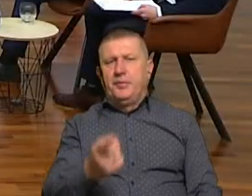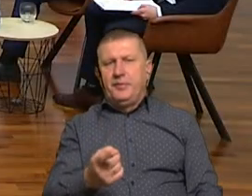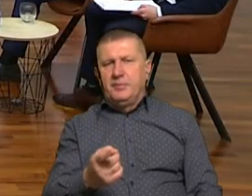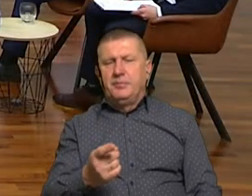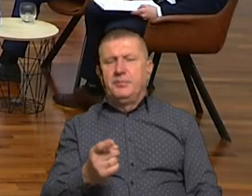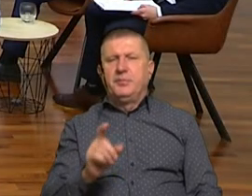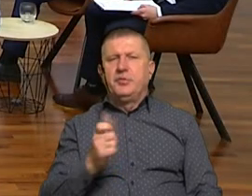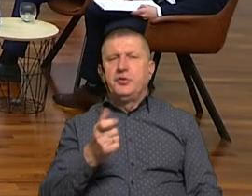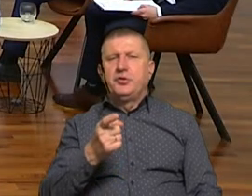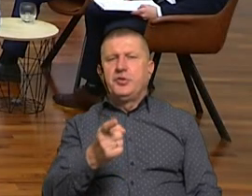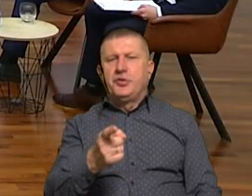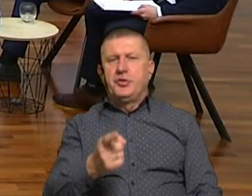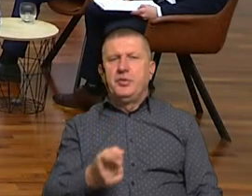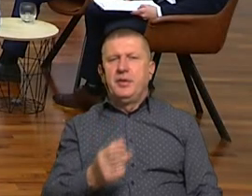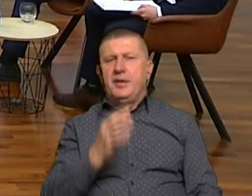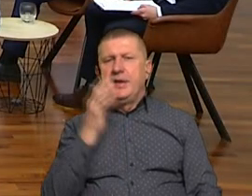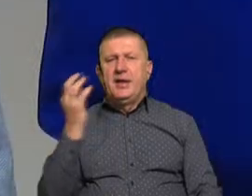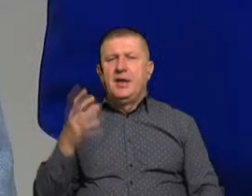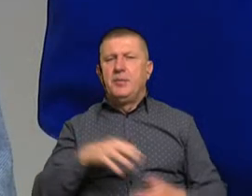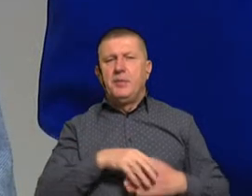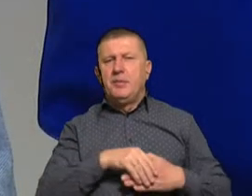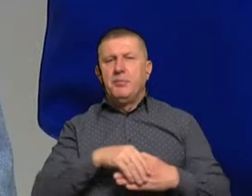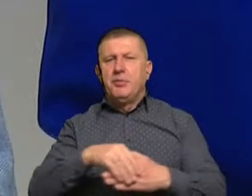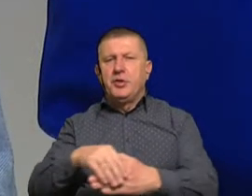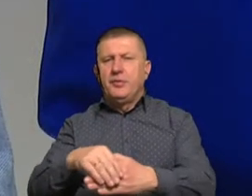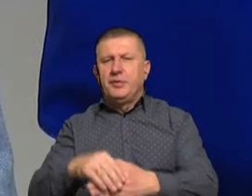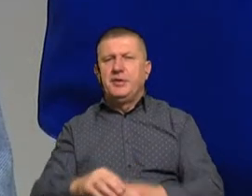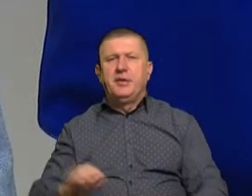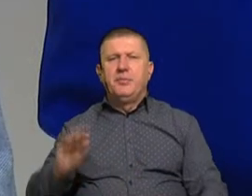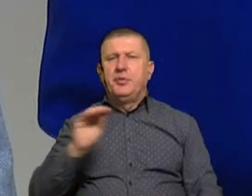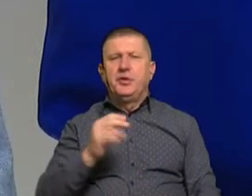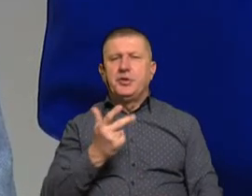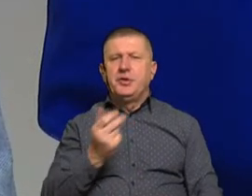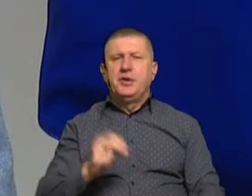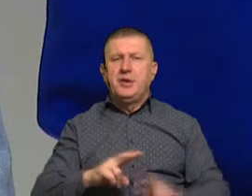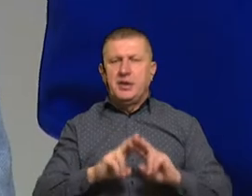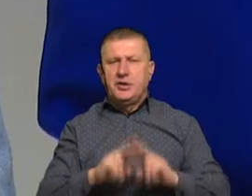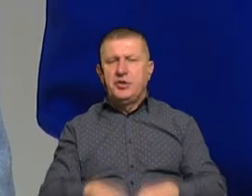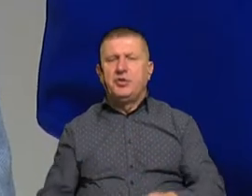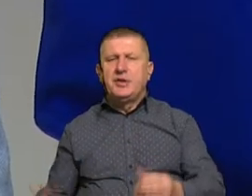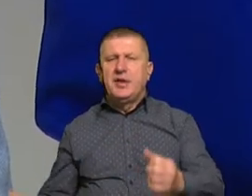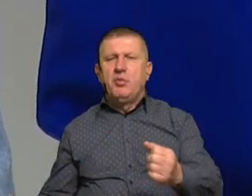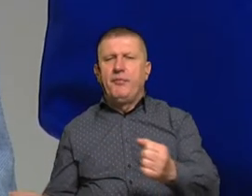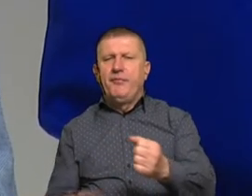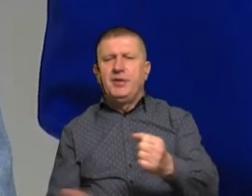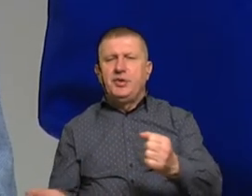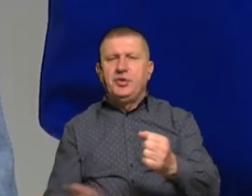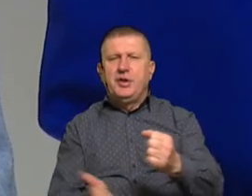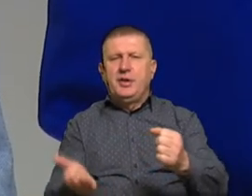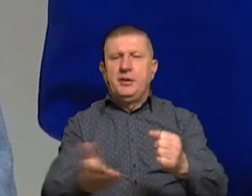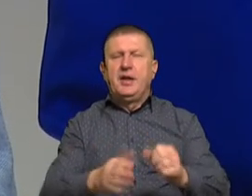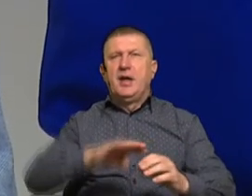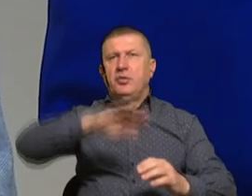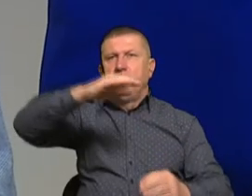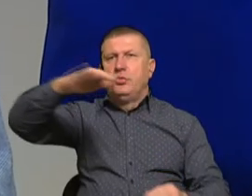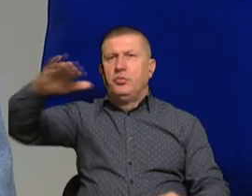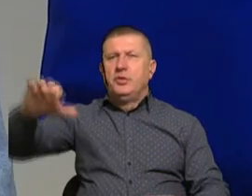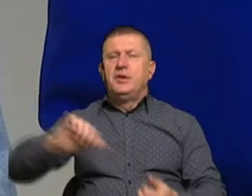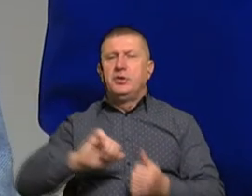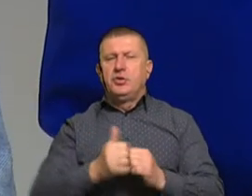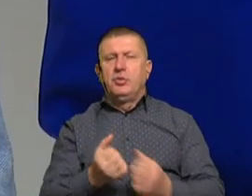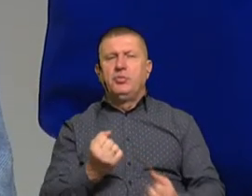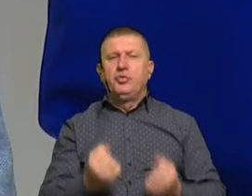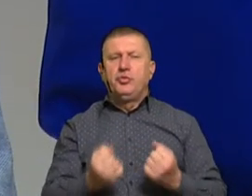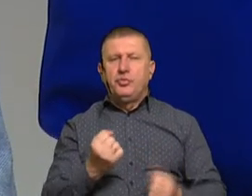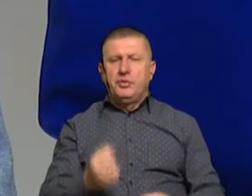Jarosława Klimaszewskiego. Jest najlepiej prowadzony, dlatego że jeszcze nie został wycięty, a tereny górskie są trudne do wycinania. Jednak